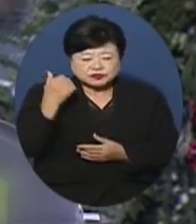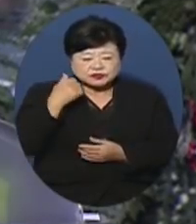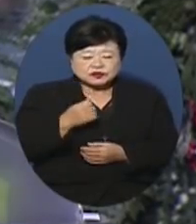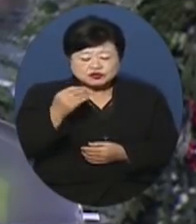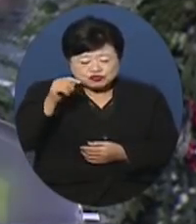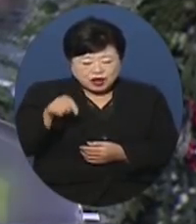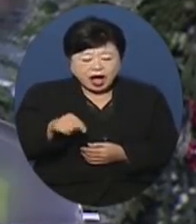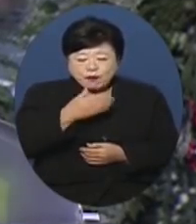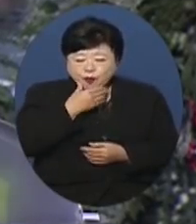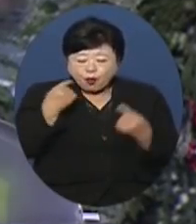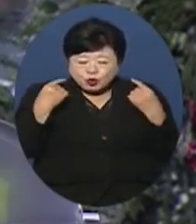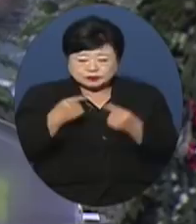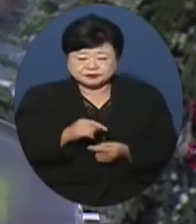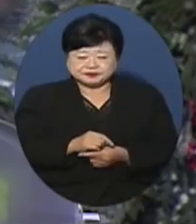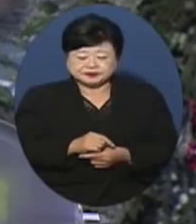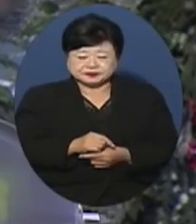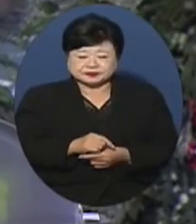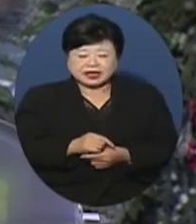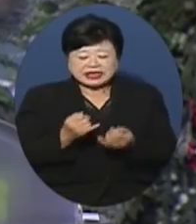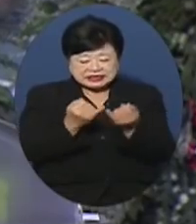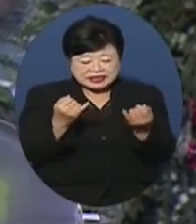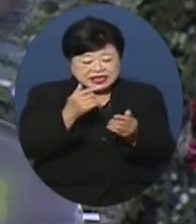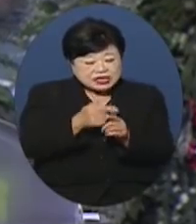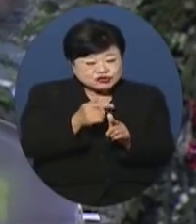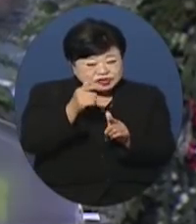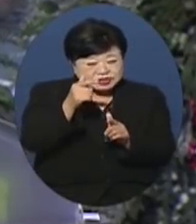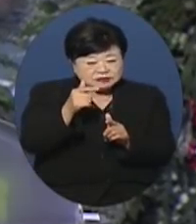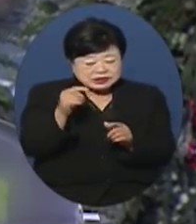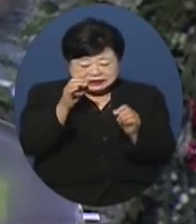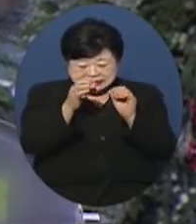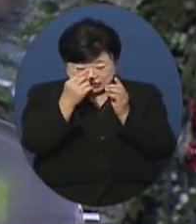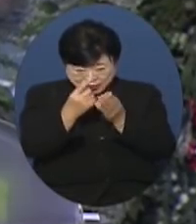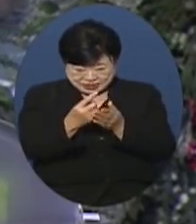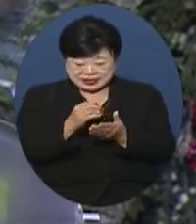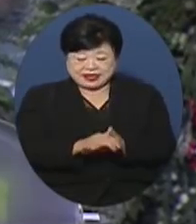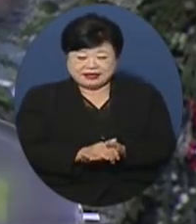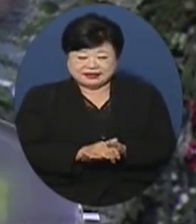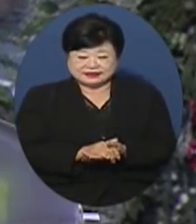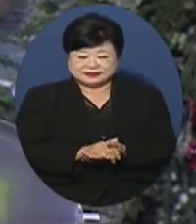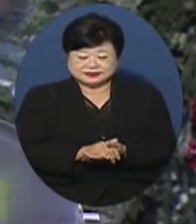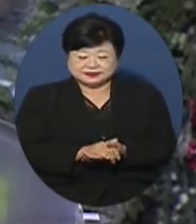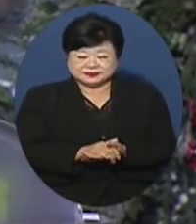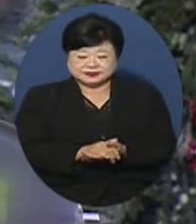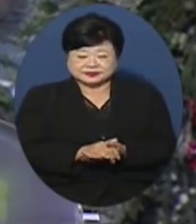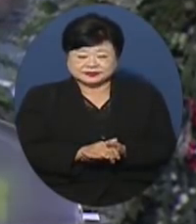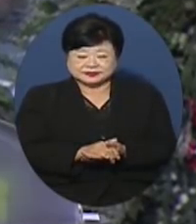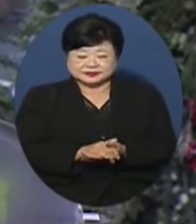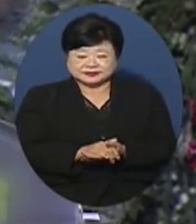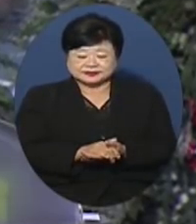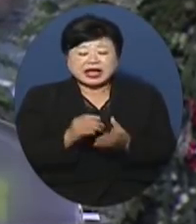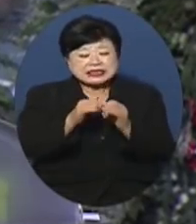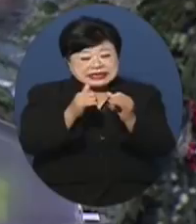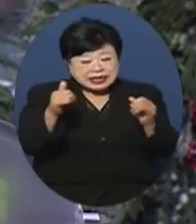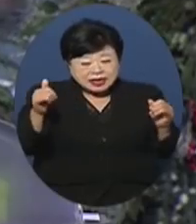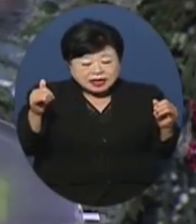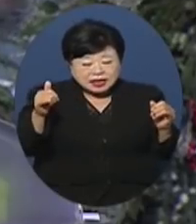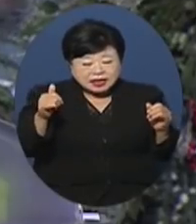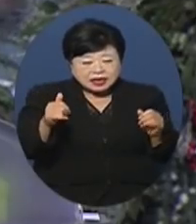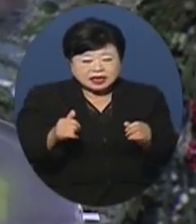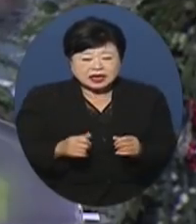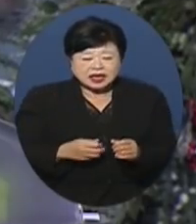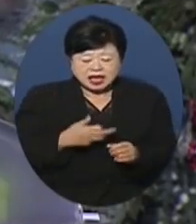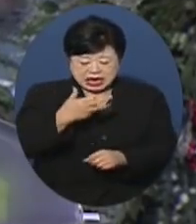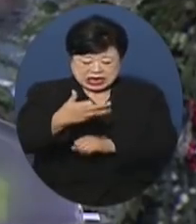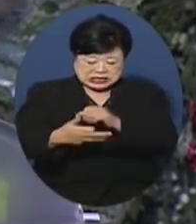누가복음 13장을 보면 한 여자가 예수님을 찾아왔는데 이 사람은 18년